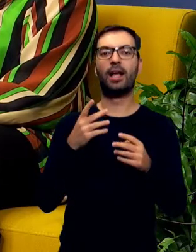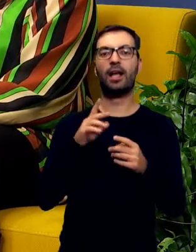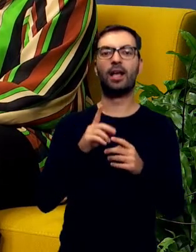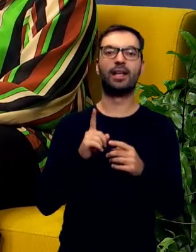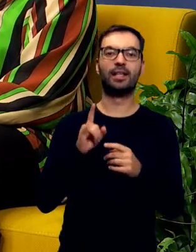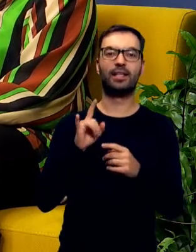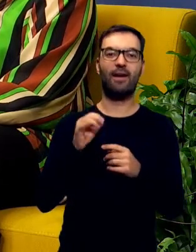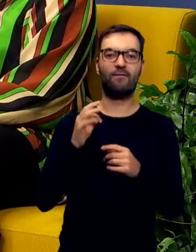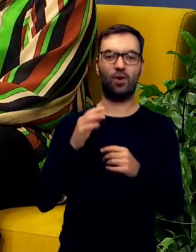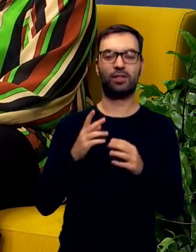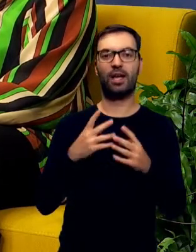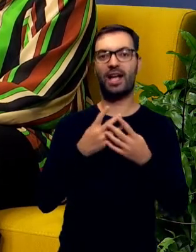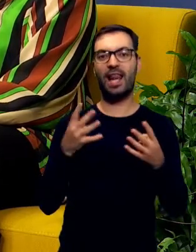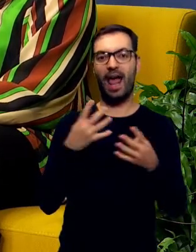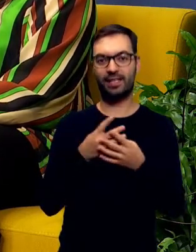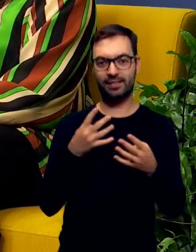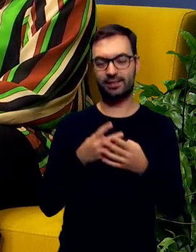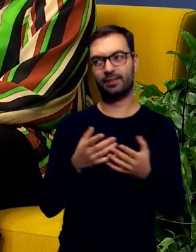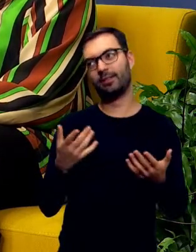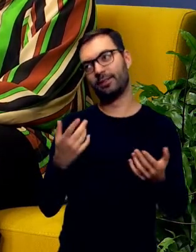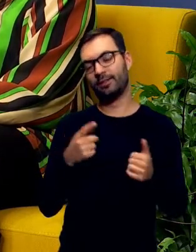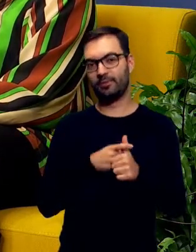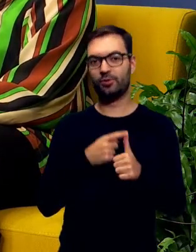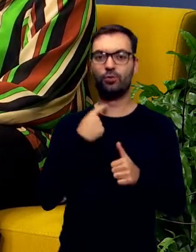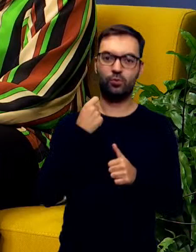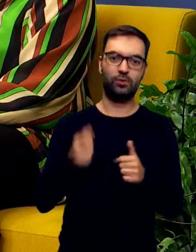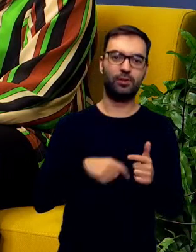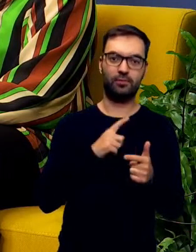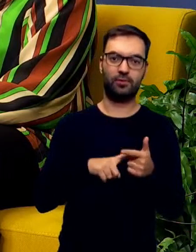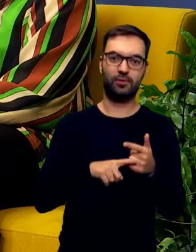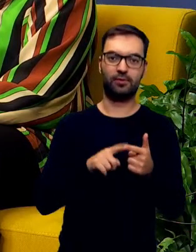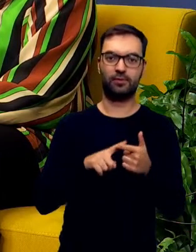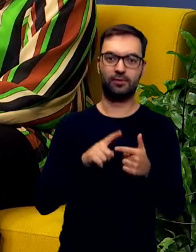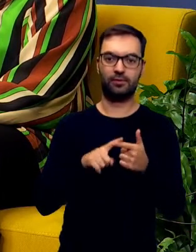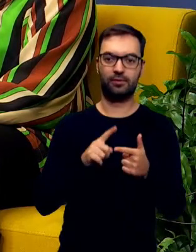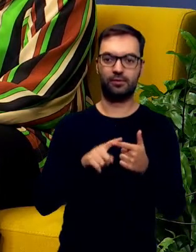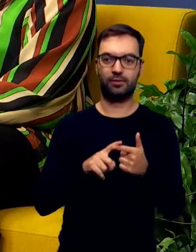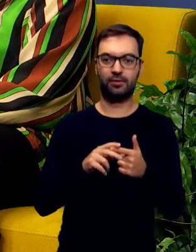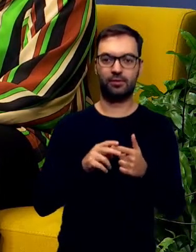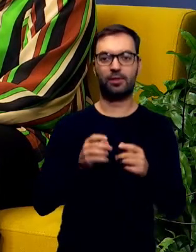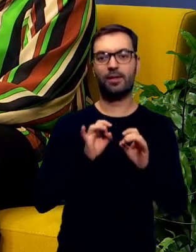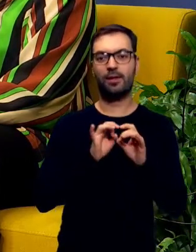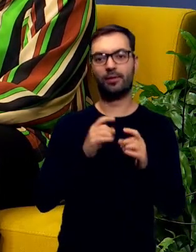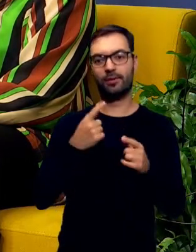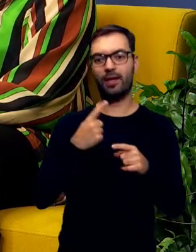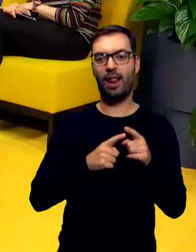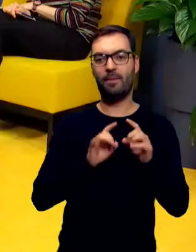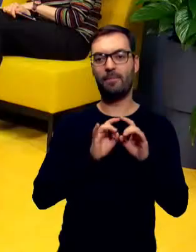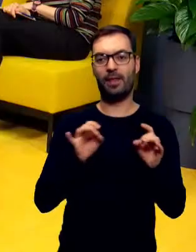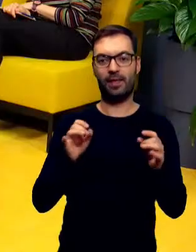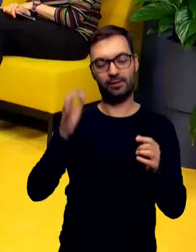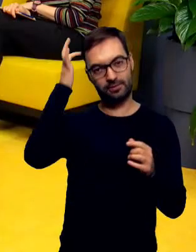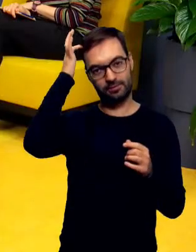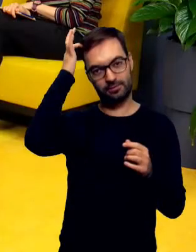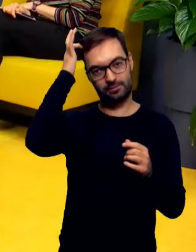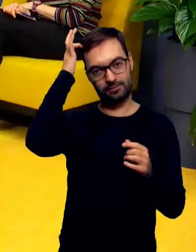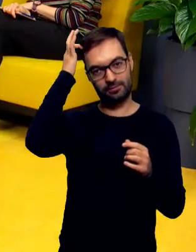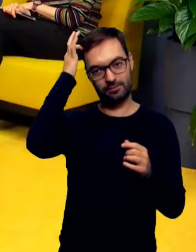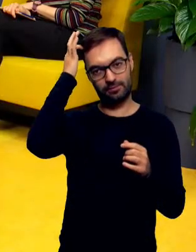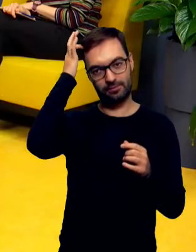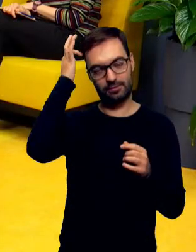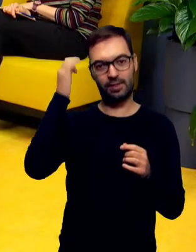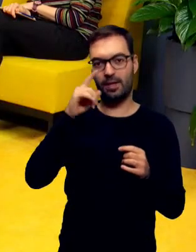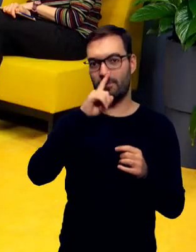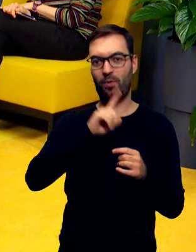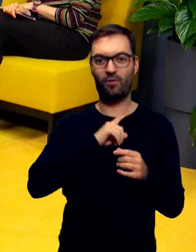bądź cokolwiek innego, to jest po pierwsze nudne, po drugie walor, powiedziałbym, pedagogiczny czy jakiś taki profilaktyczny,